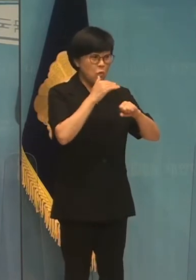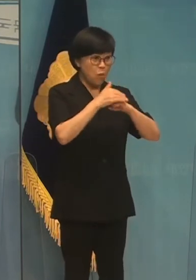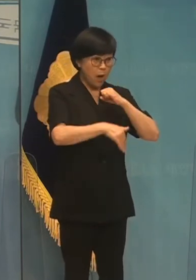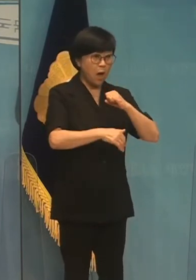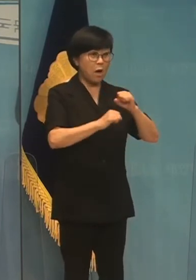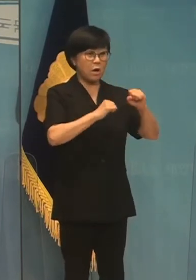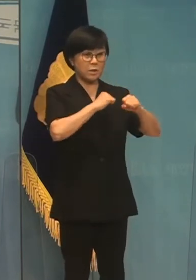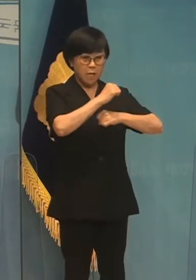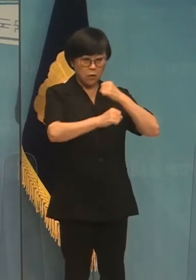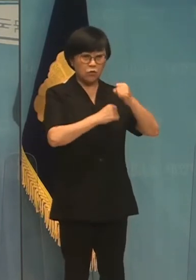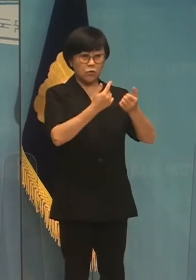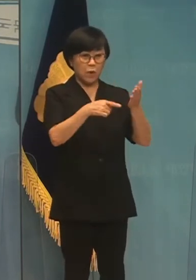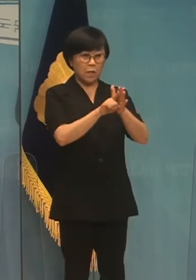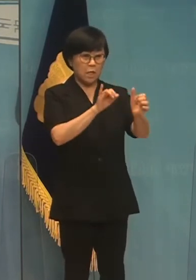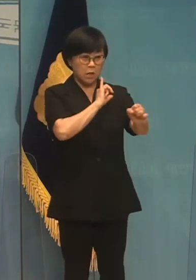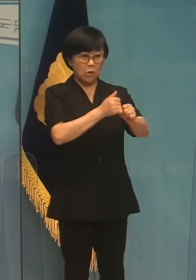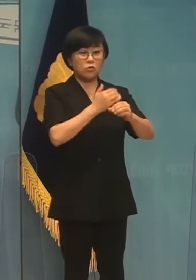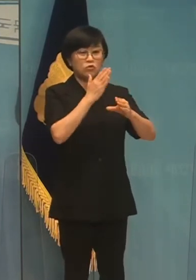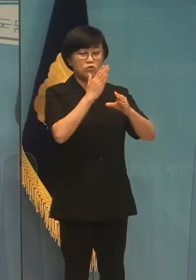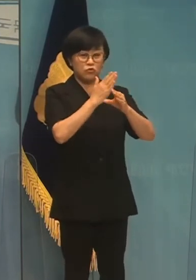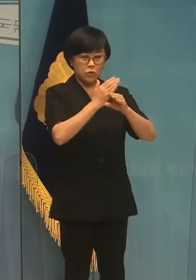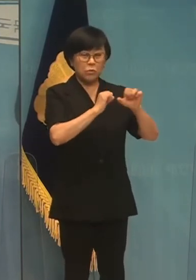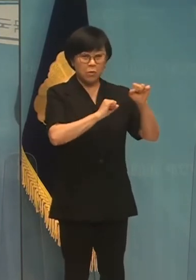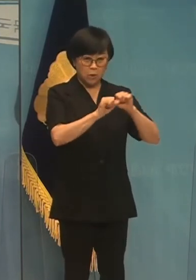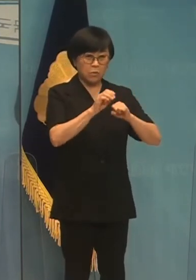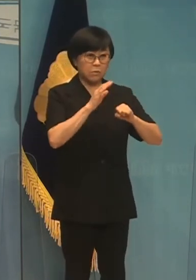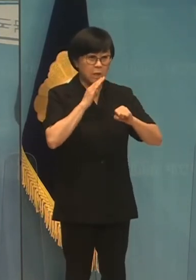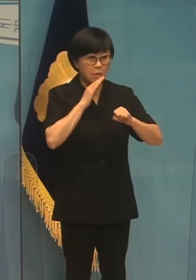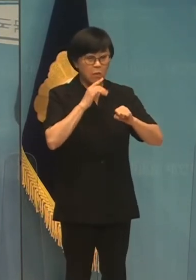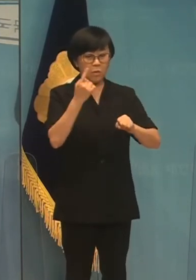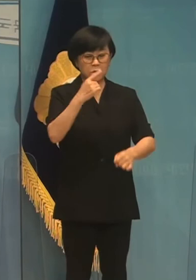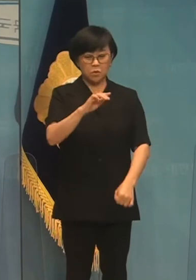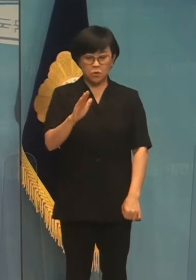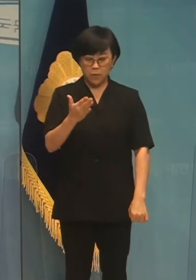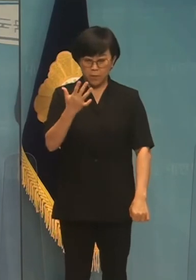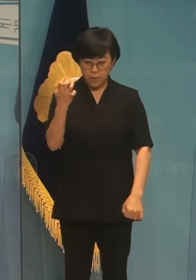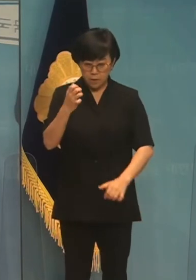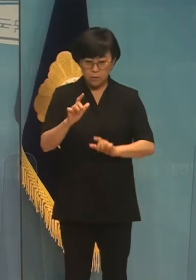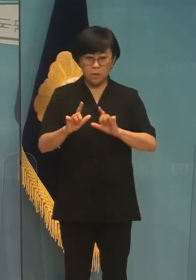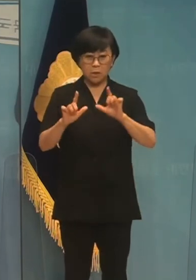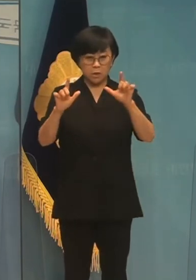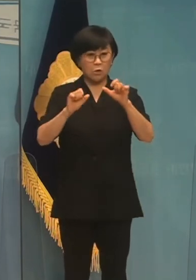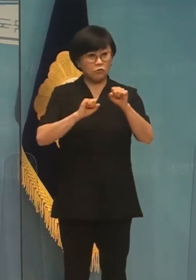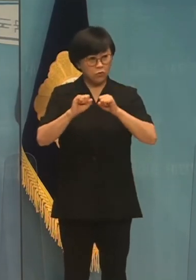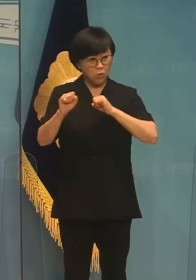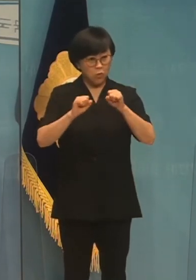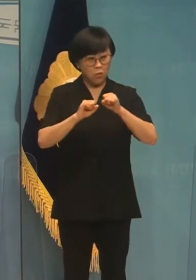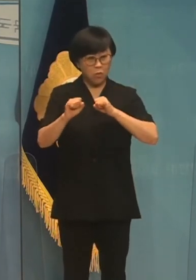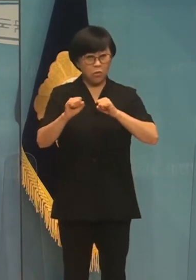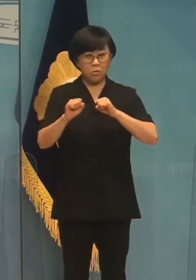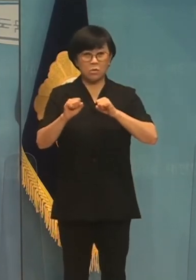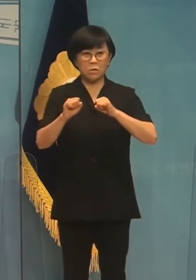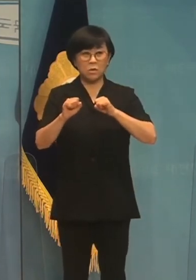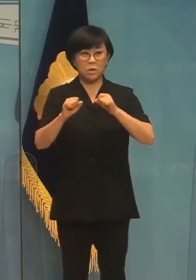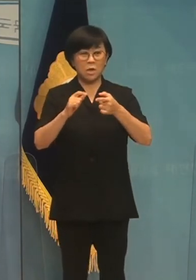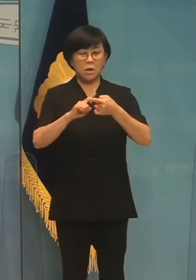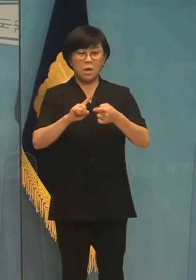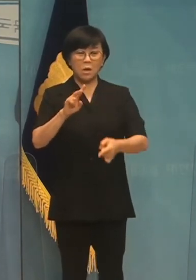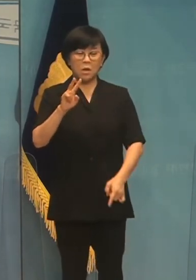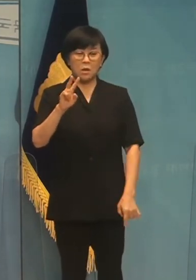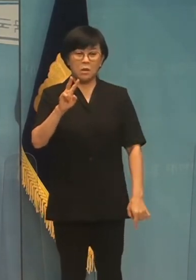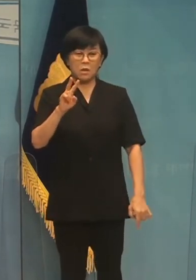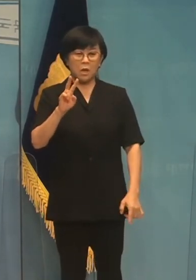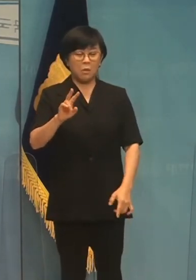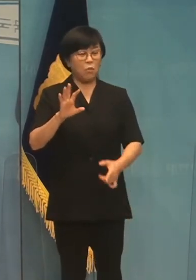민주화와 인권 중심의 운동이었고 80년대의 운동권은 NL이냐 PD냐